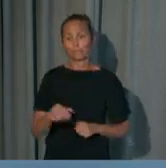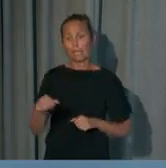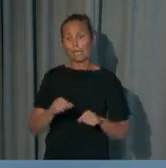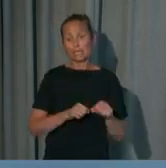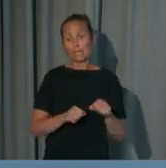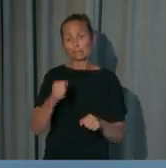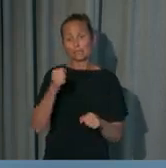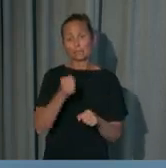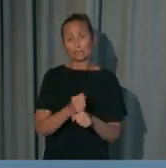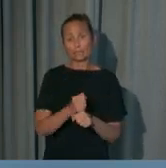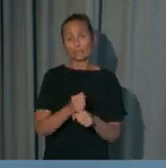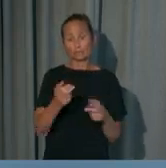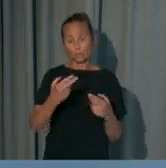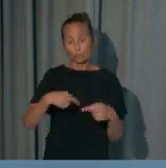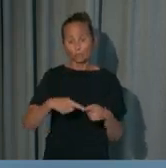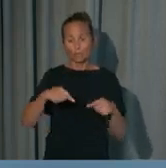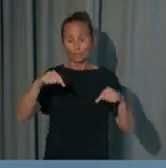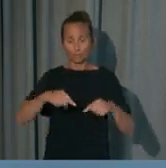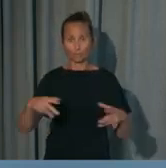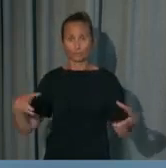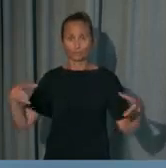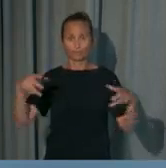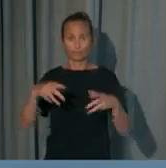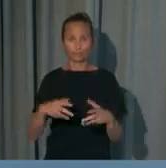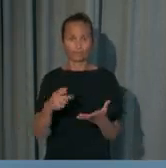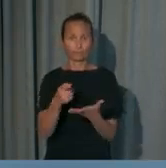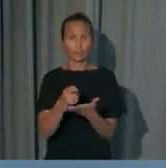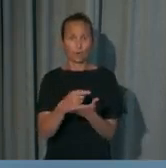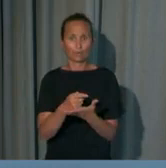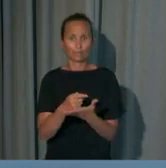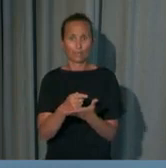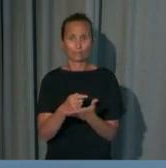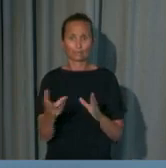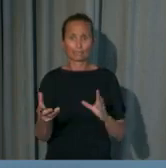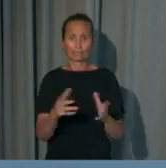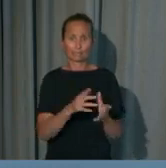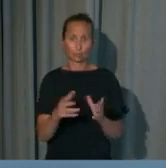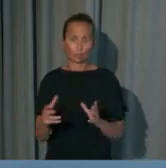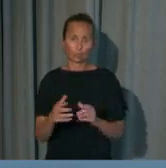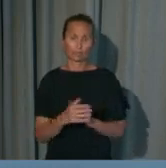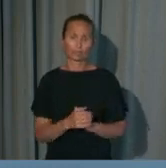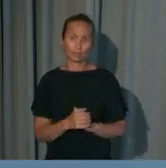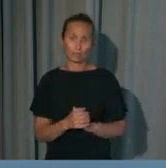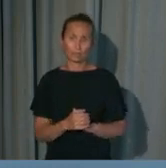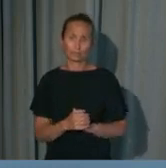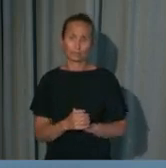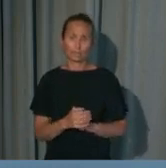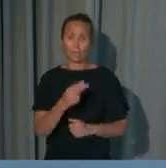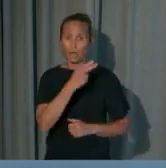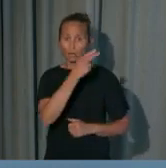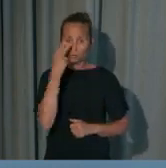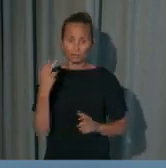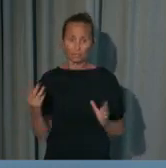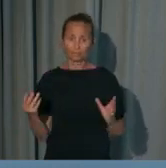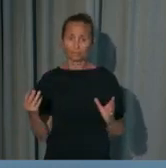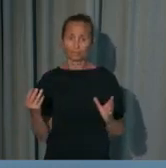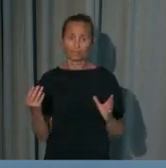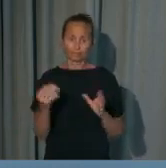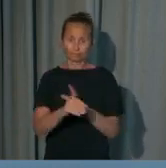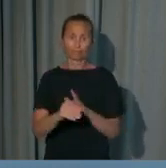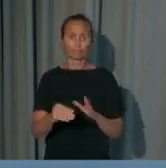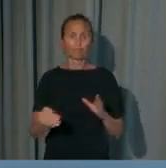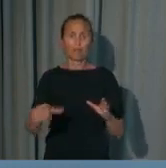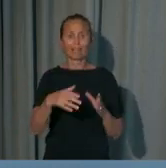Regjeringens sikkerhetsutvalg har vært samlet i dag og blitt orientert om situasjonen. Politiet har satt inn alle